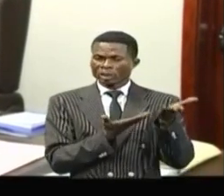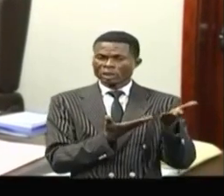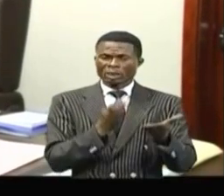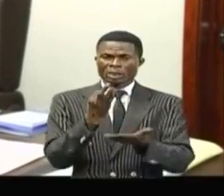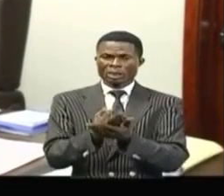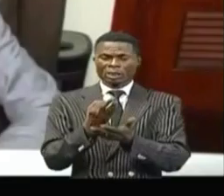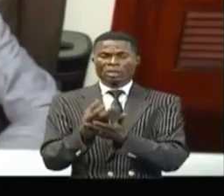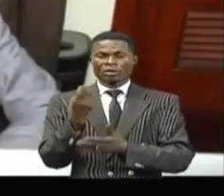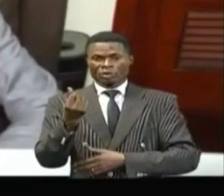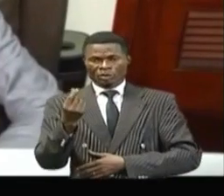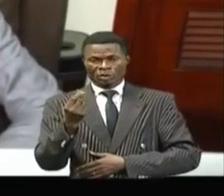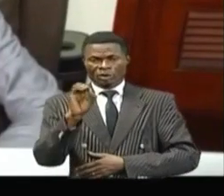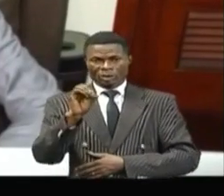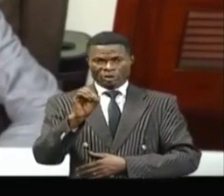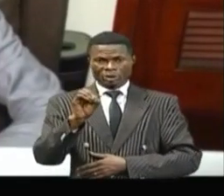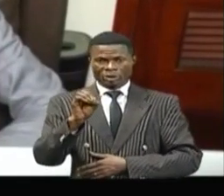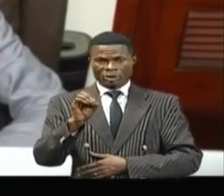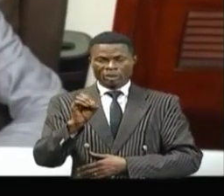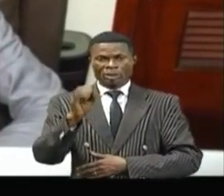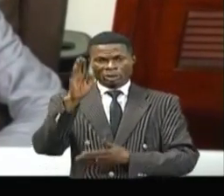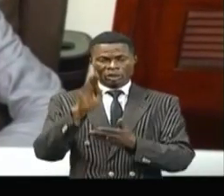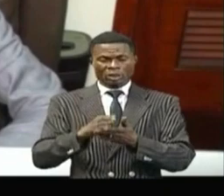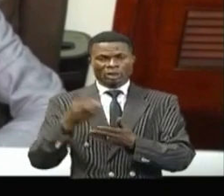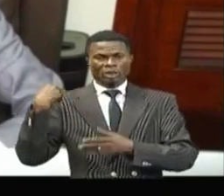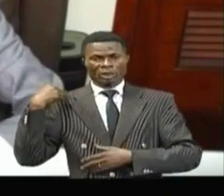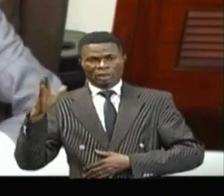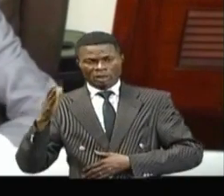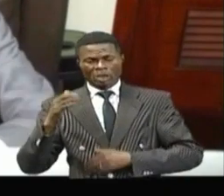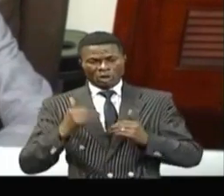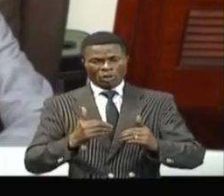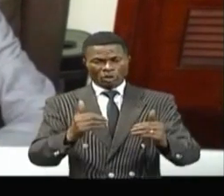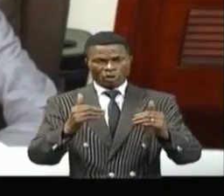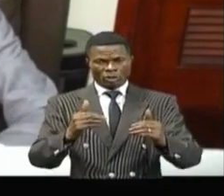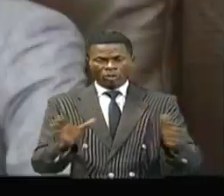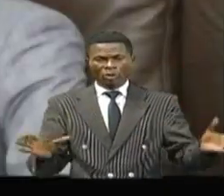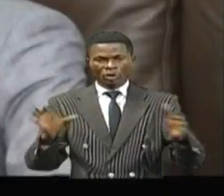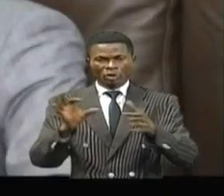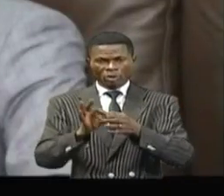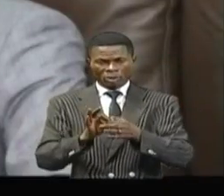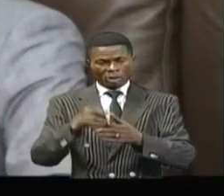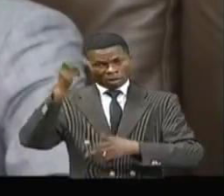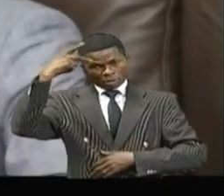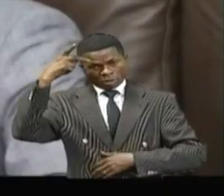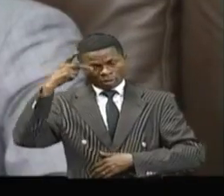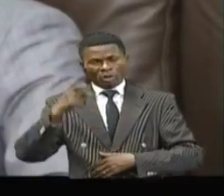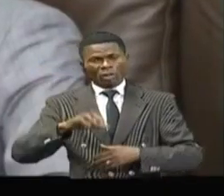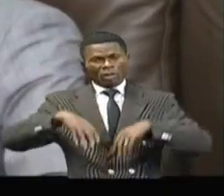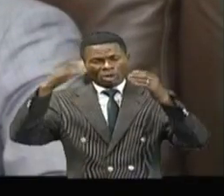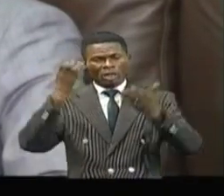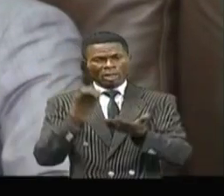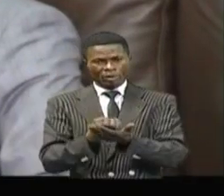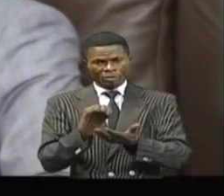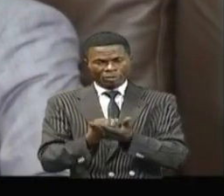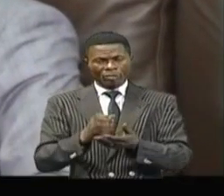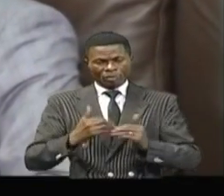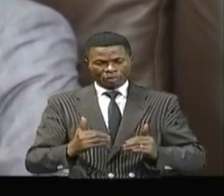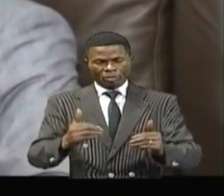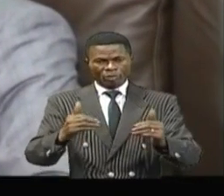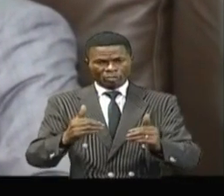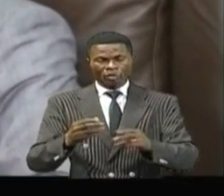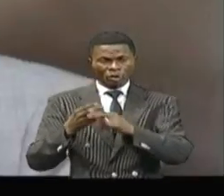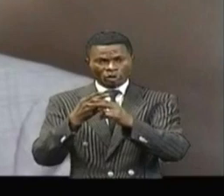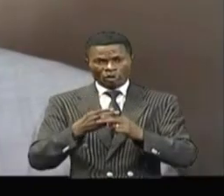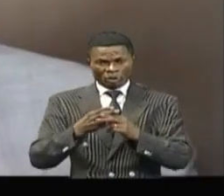financements monétaires zéro du déficit public, la poursuite de la coordination de politique macroéconomique, la poursuite de la